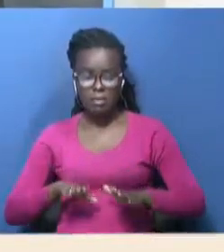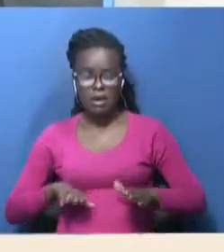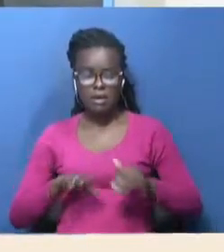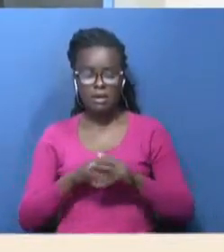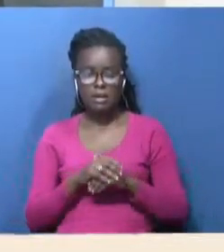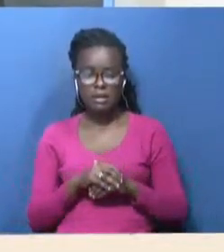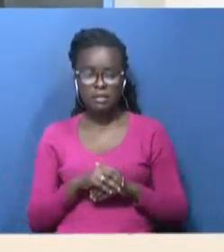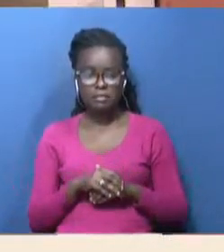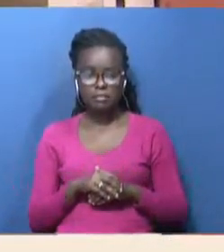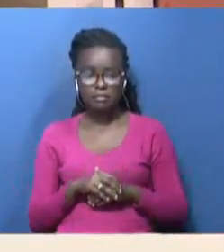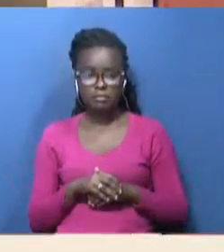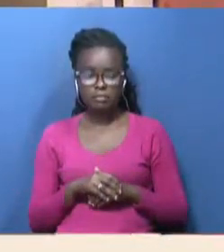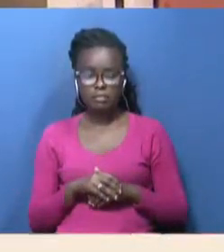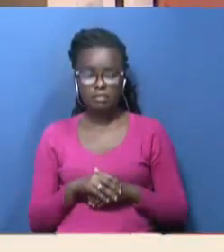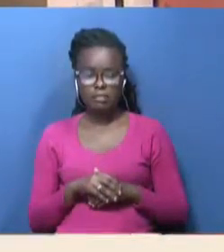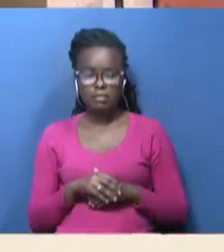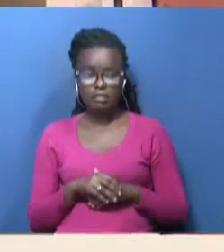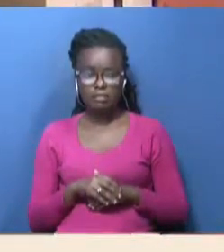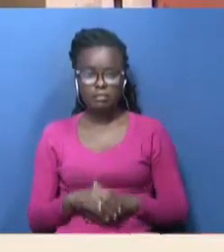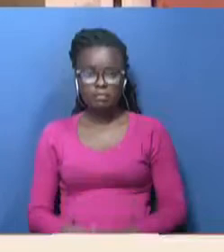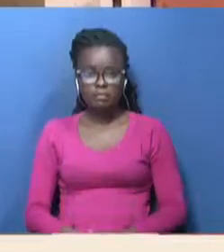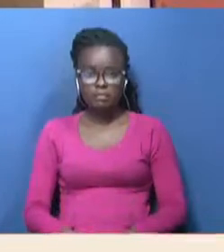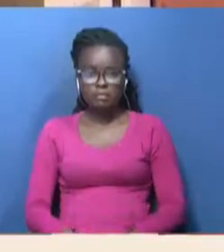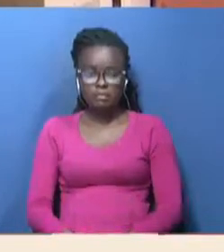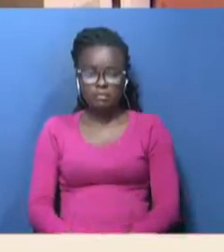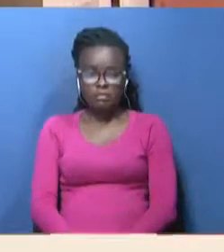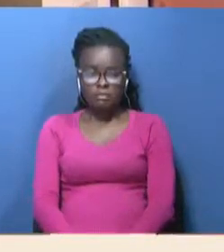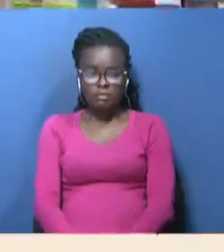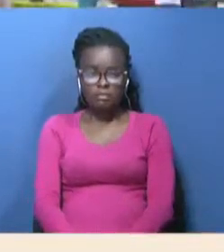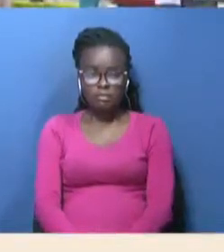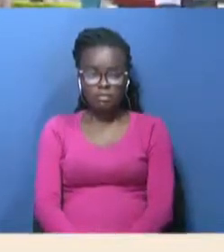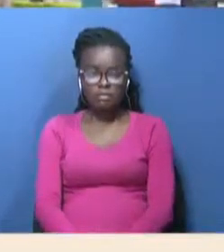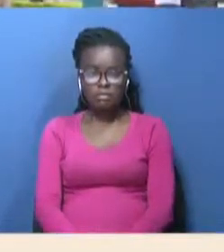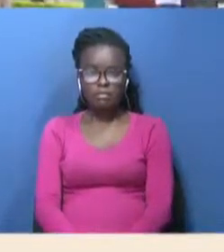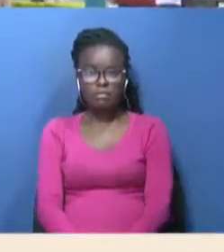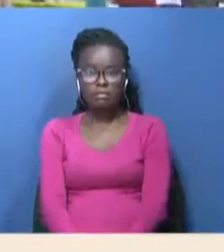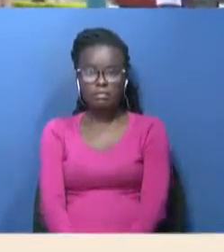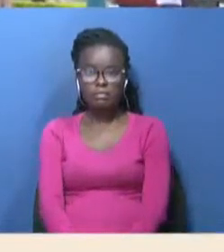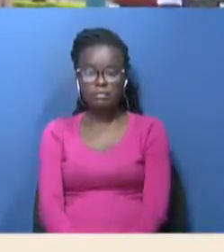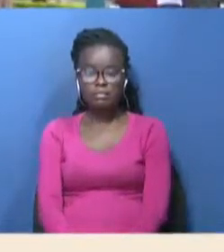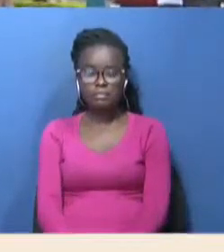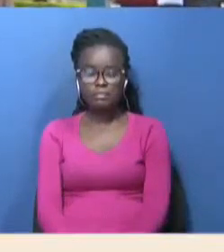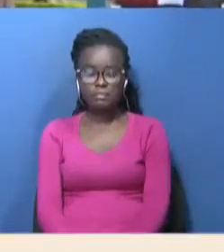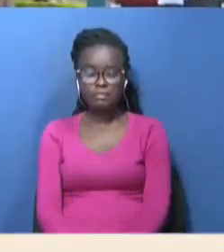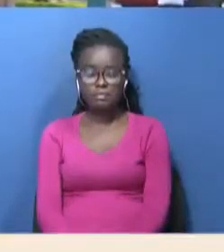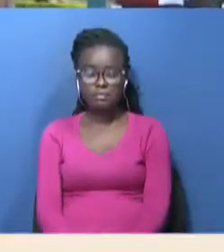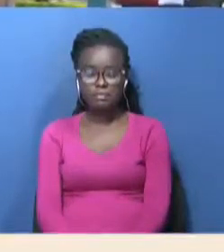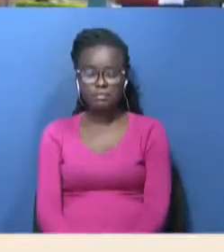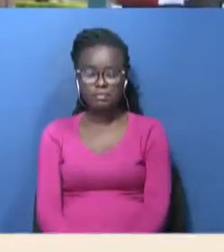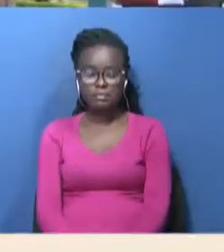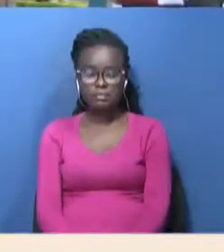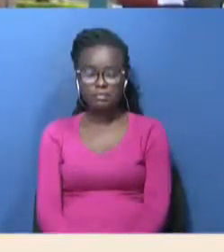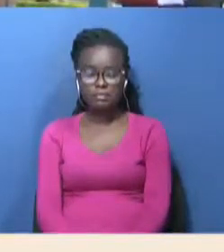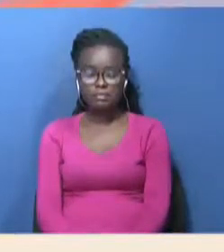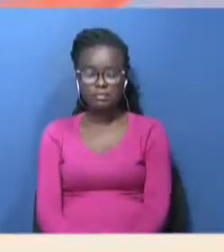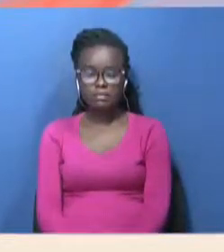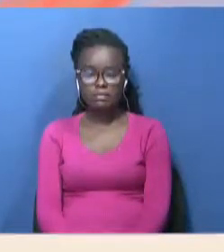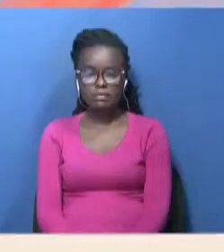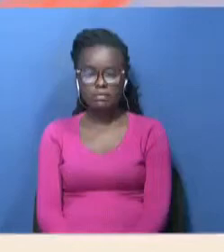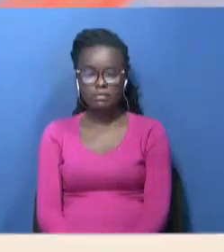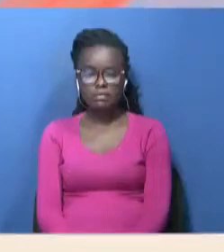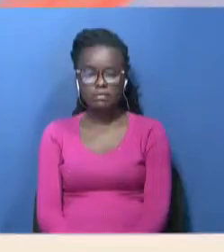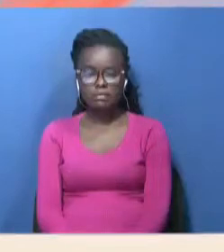katika kaburi. Ngiribotera Kameme TV ritwa riakwa ni wa ng'ombe wa Maina.